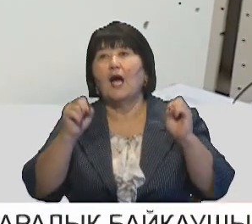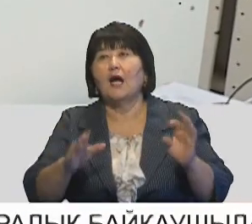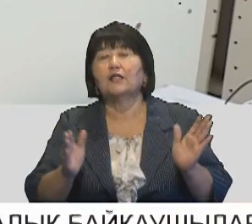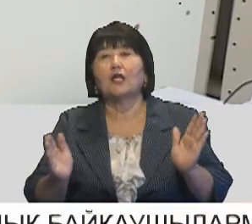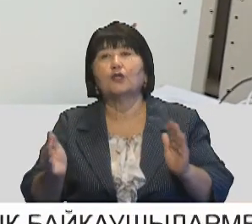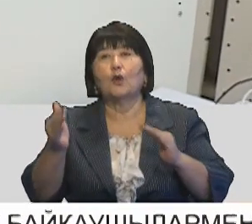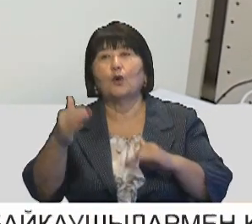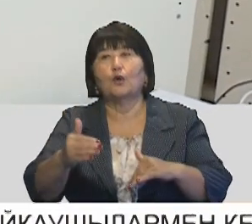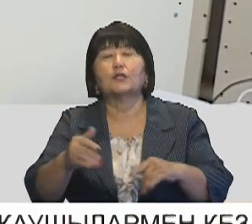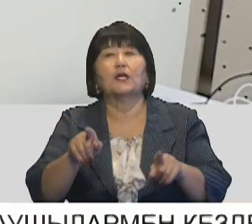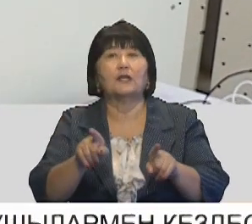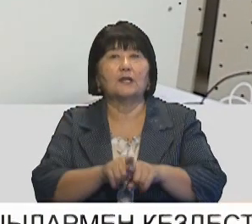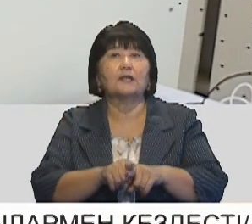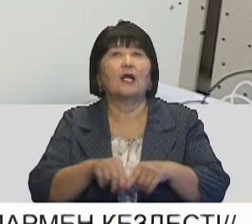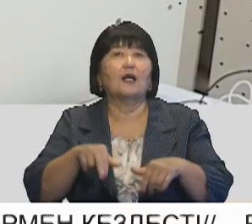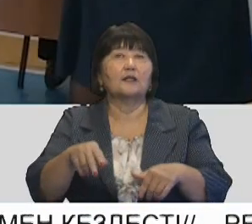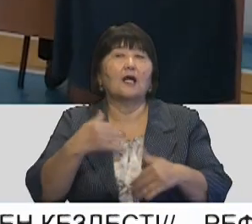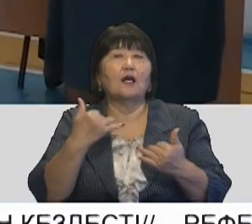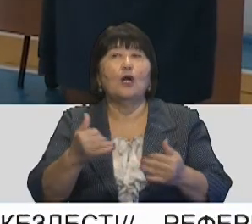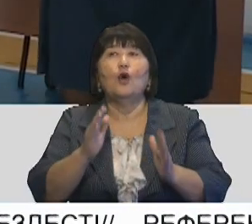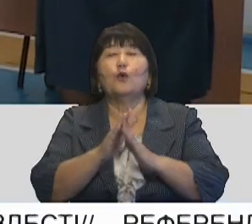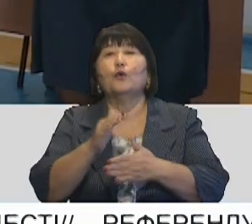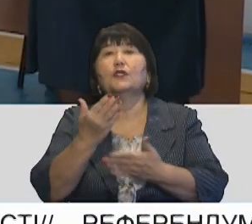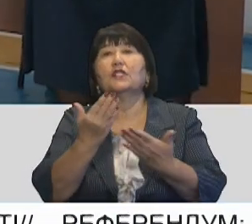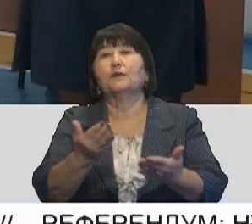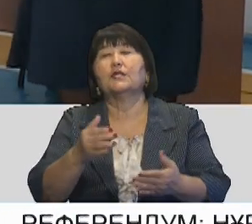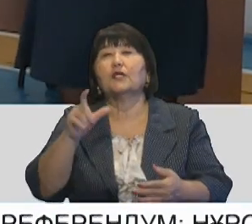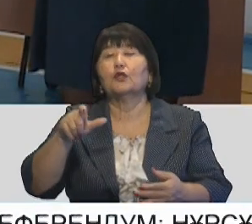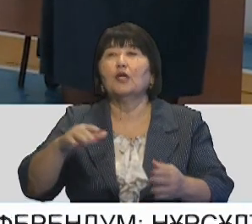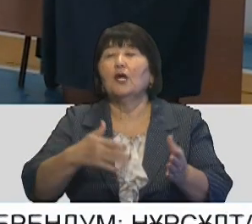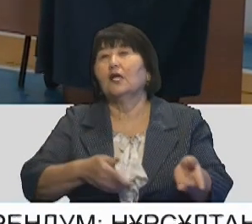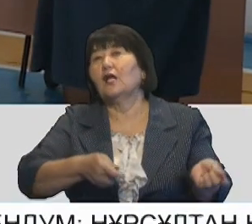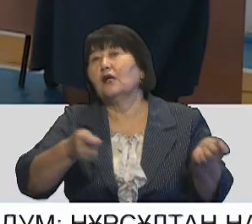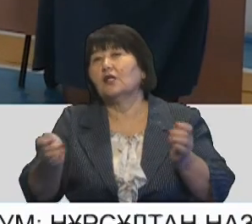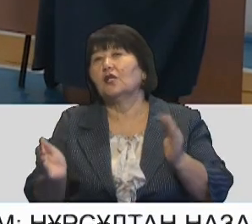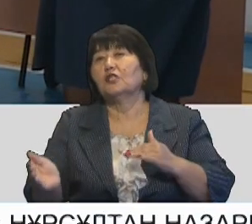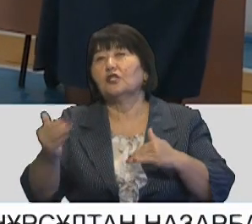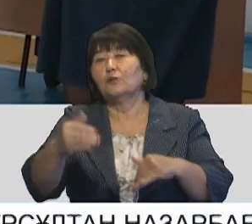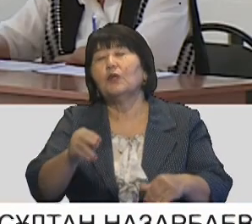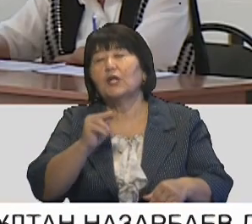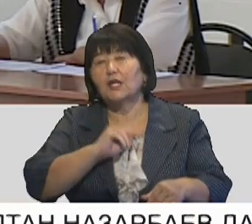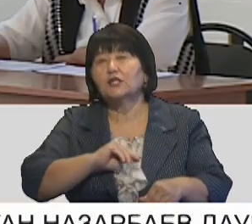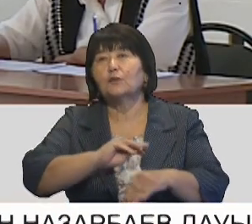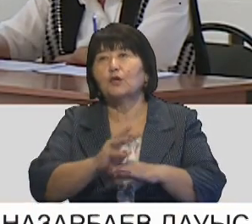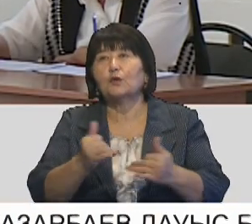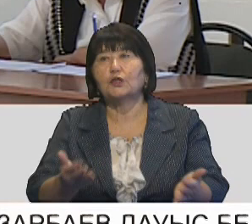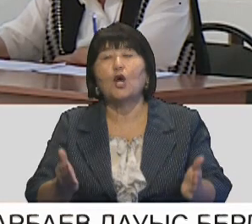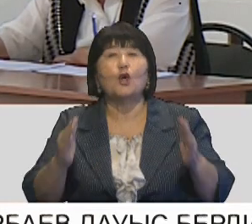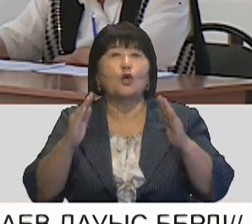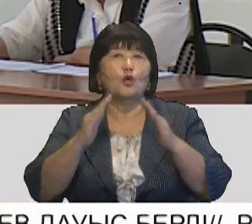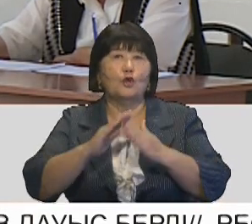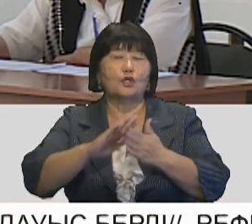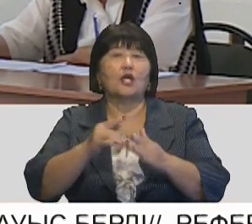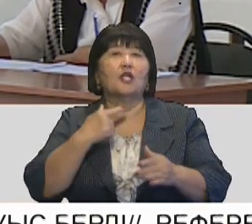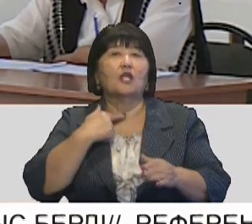мен техникалар да қарастырылған. Өтініш білдірген тұрғындарға ауыл ішінде жылжымалы жәшіктерде қызмет көрсетуде. Үй жағдайында дауыс